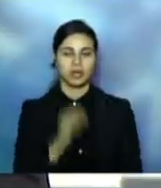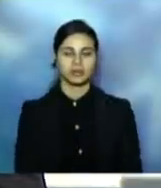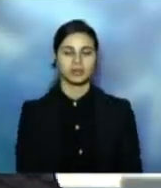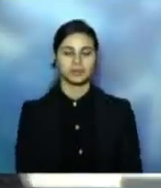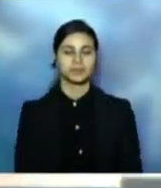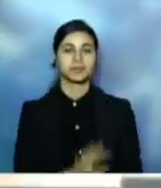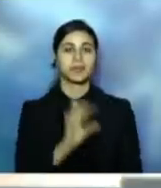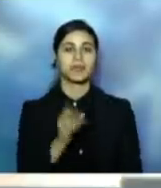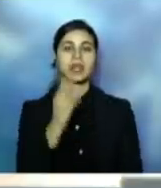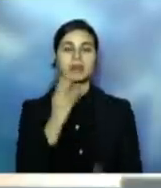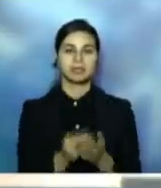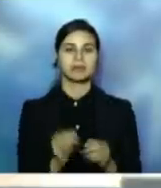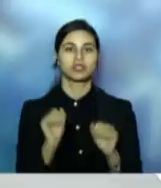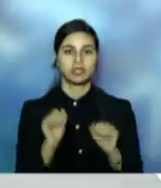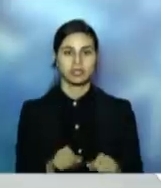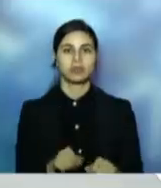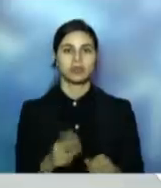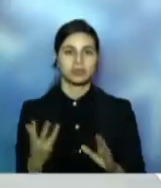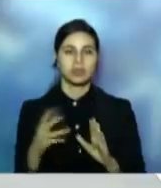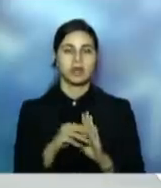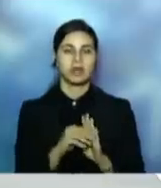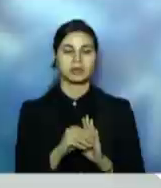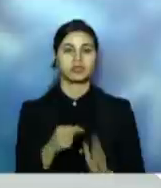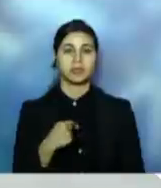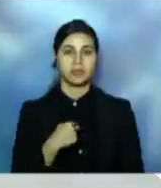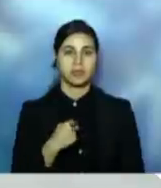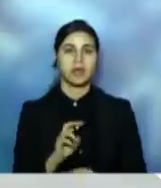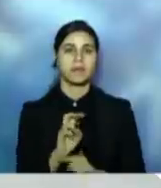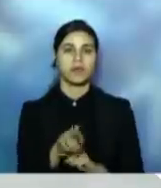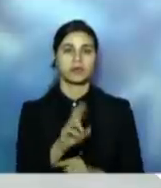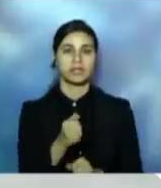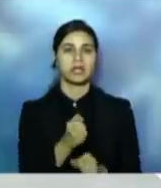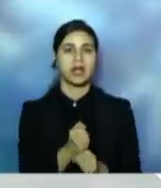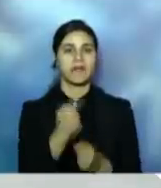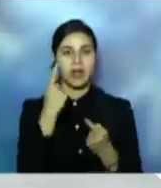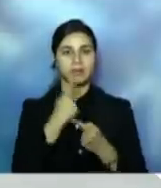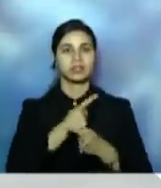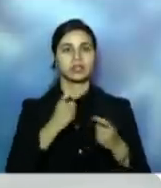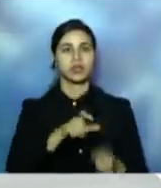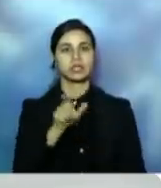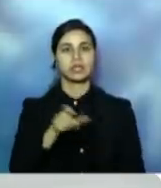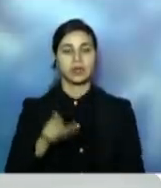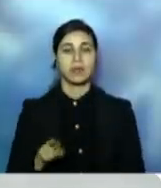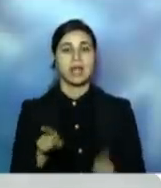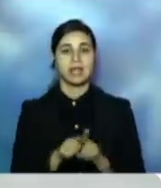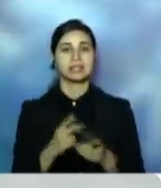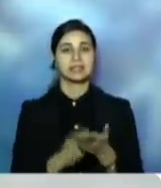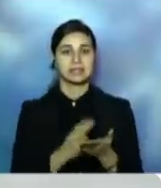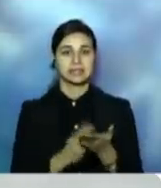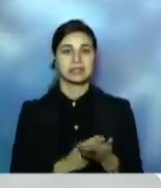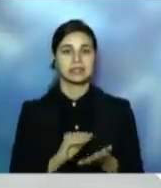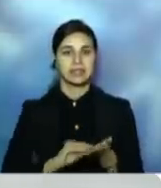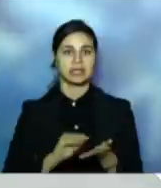ყველამ თავისი შესაძლებლობის ფარგლებში მე მოვიდე და გავაფრთხილო საზოგადოება. აი ეს წიგნი სხვა